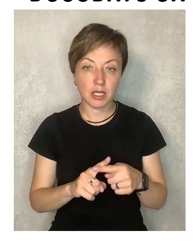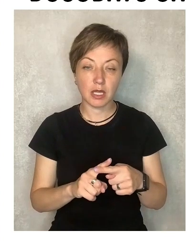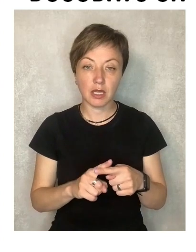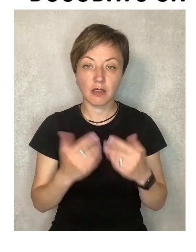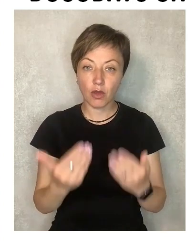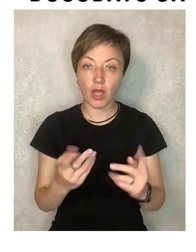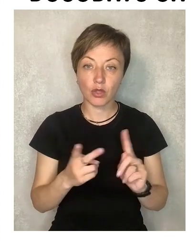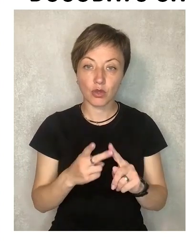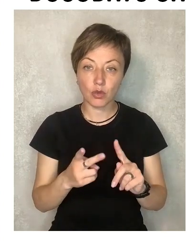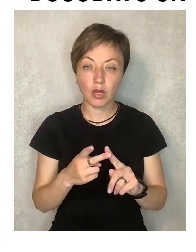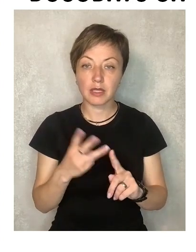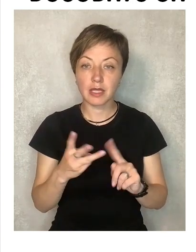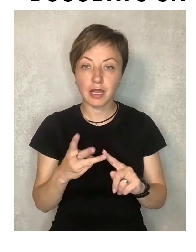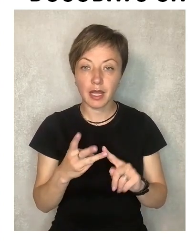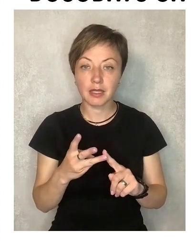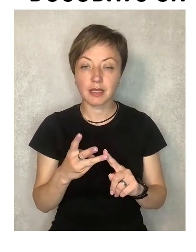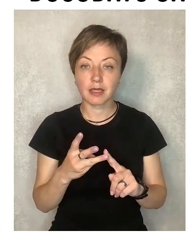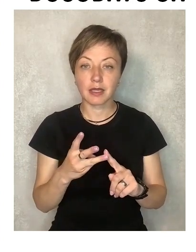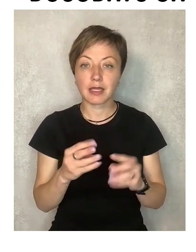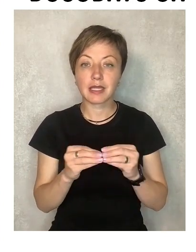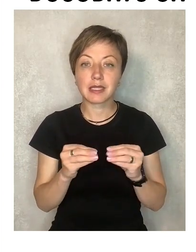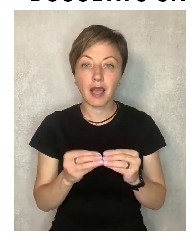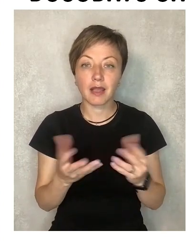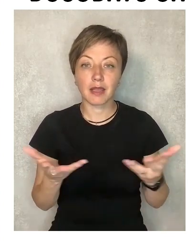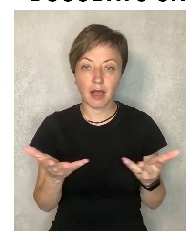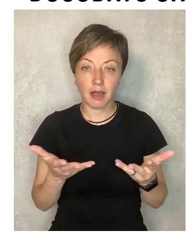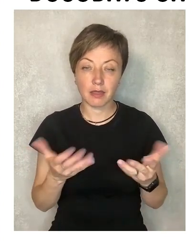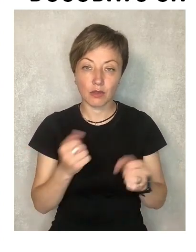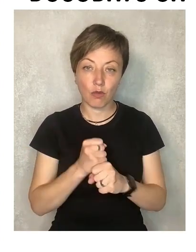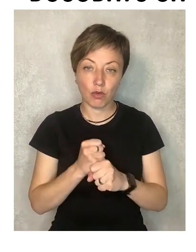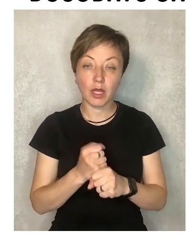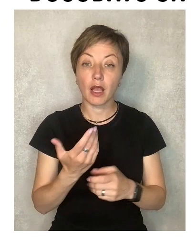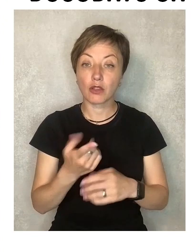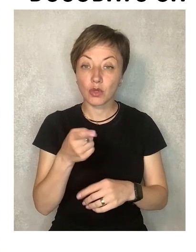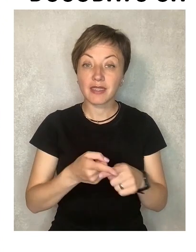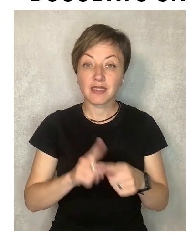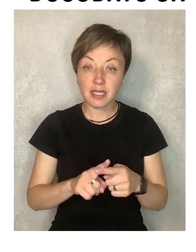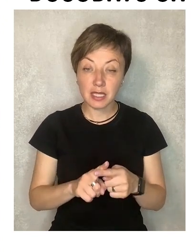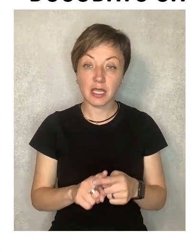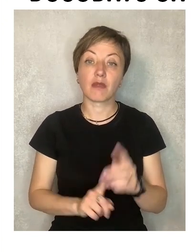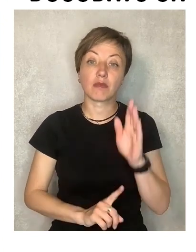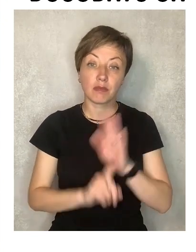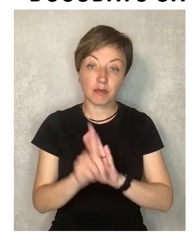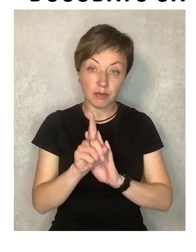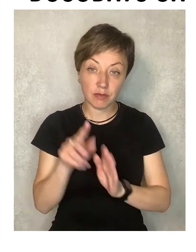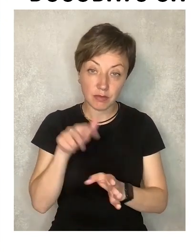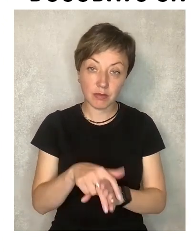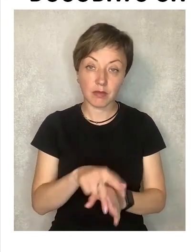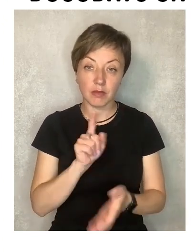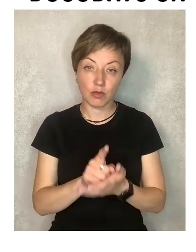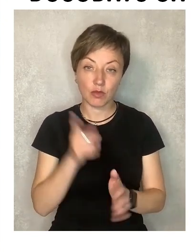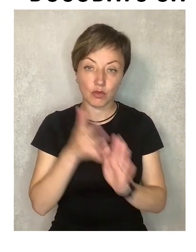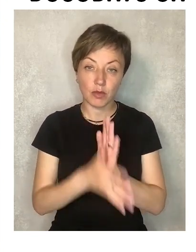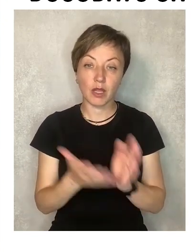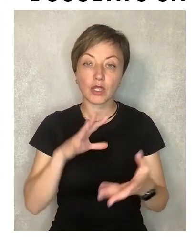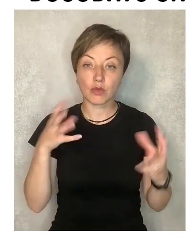друга, не знаю, чи третя, чи у нас вже десята якась робота. Тобто, якщо ти в це впрягаєшся, то ти маєш розуміти, якщо ти хочеш дійти до